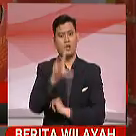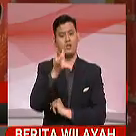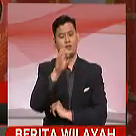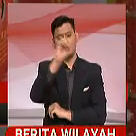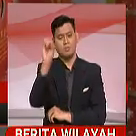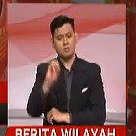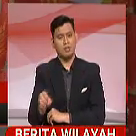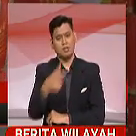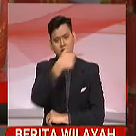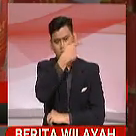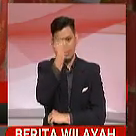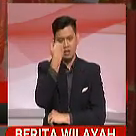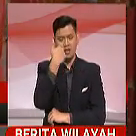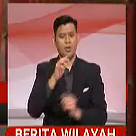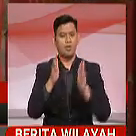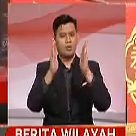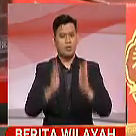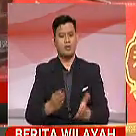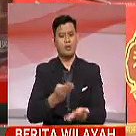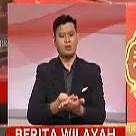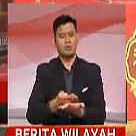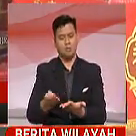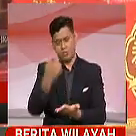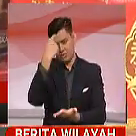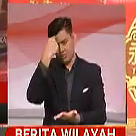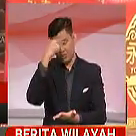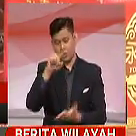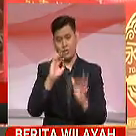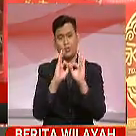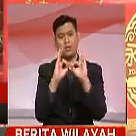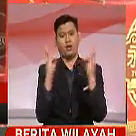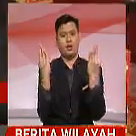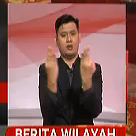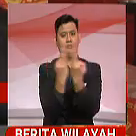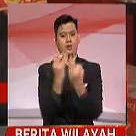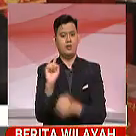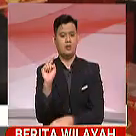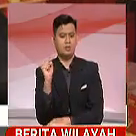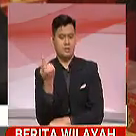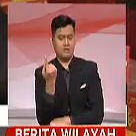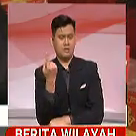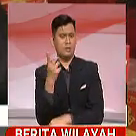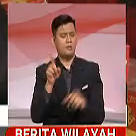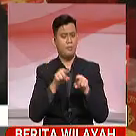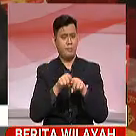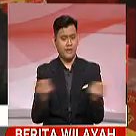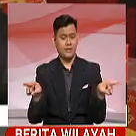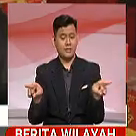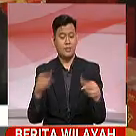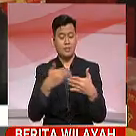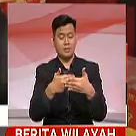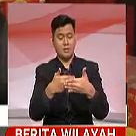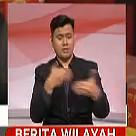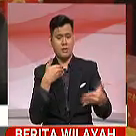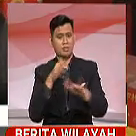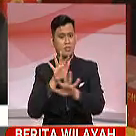30% memandangkan kebanyakan pelanggan hanya membeli untuk keperluan ahli keluarga sahaja. Memang jauh biasalah, sebelum ni